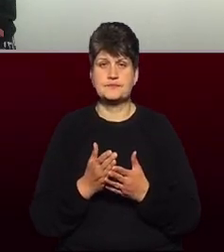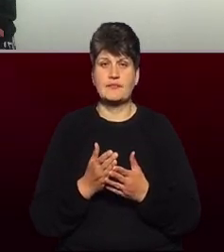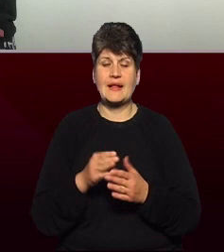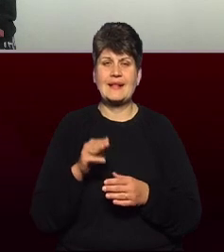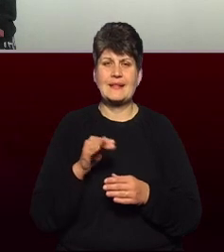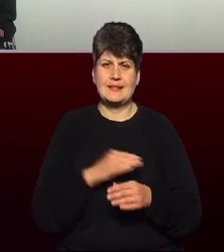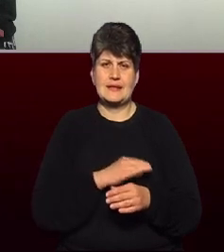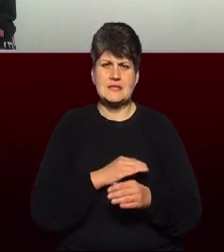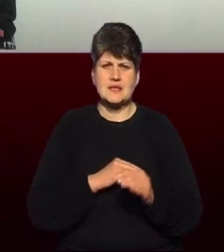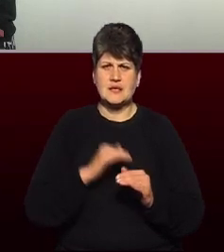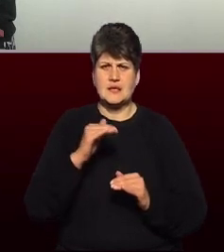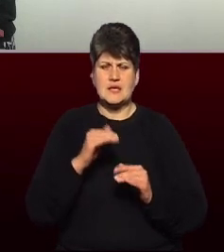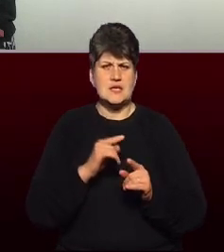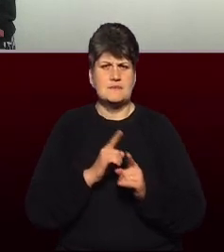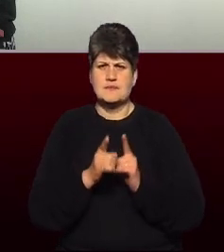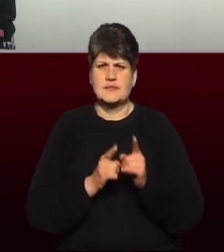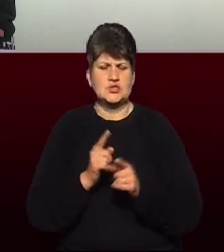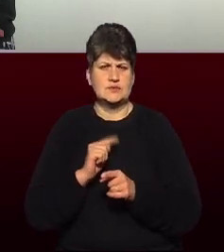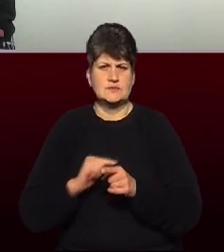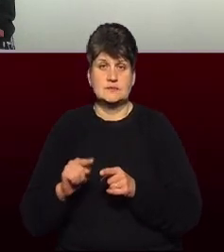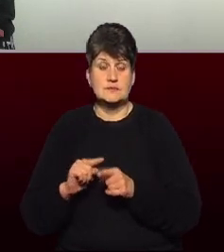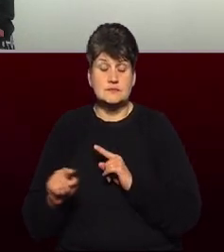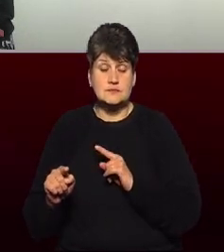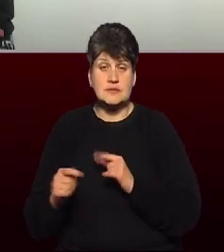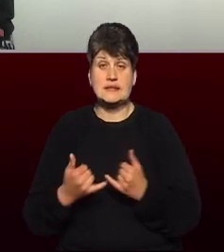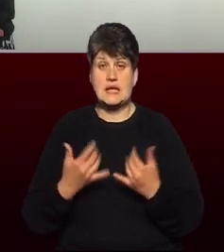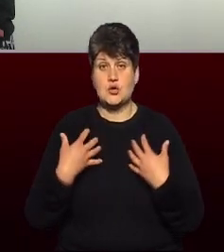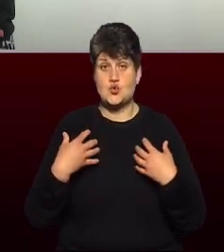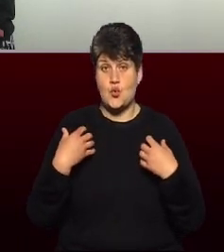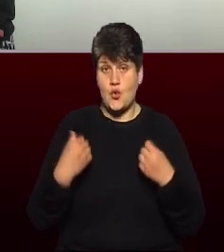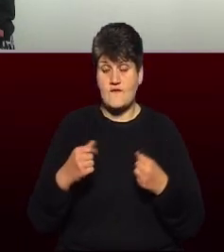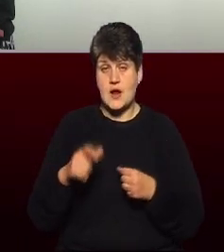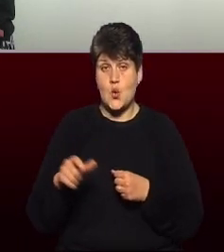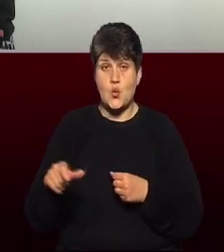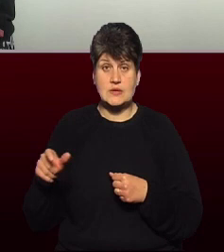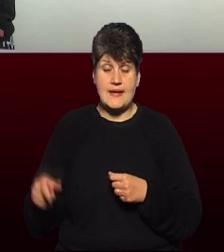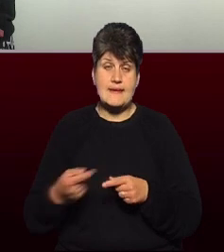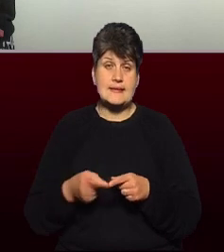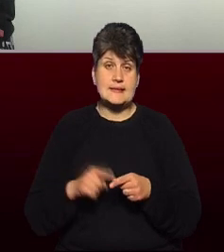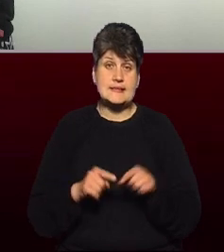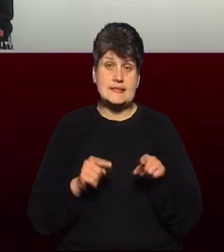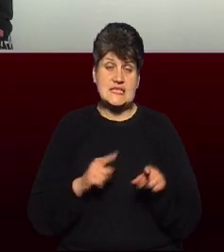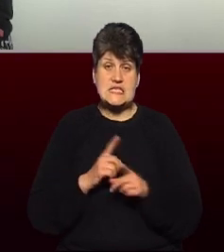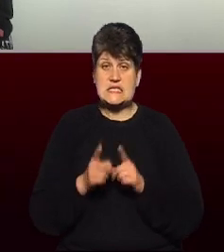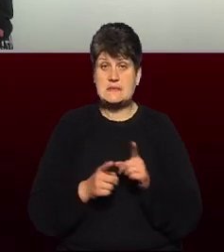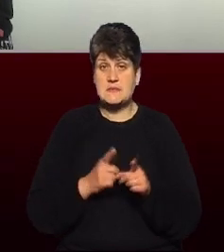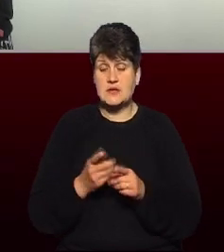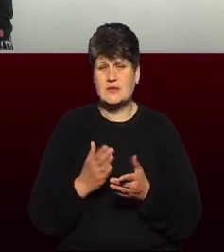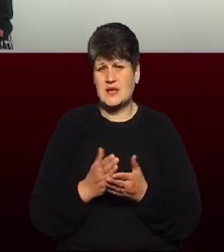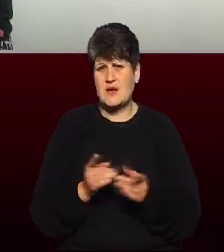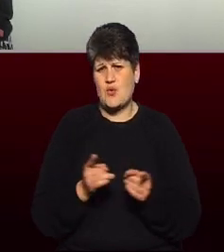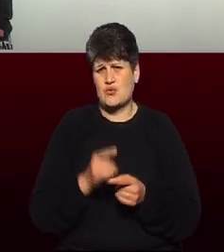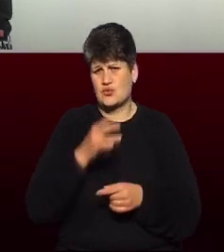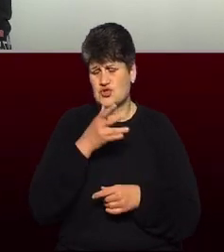будь-які зміни. Для здорових людей, як я вже зазначала, такі зміни, вони є короткочасними, і